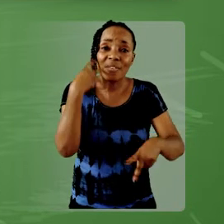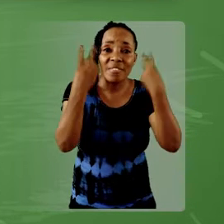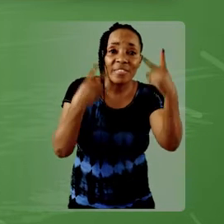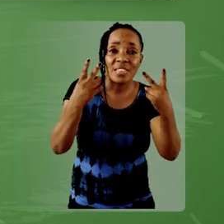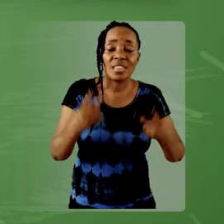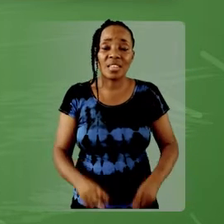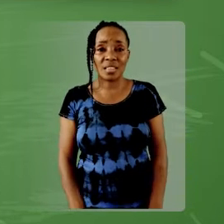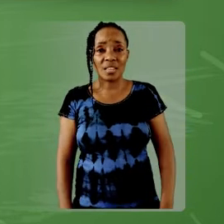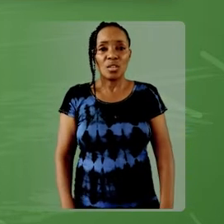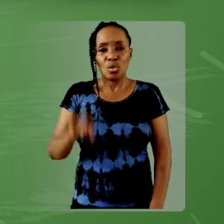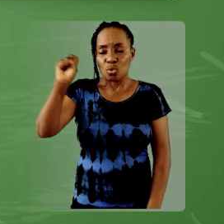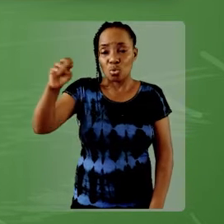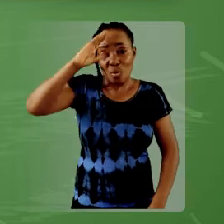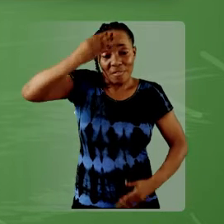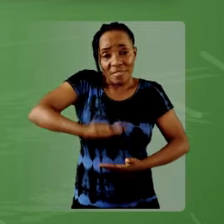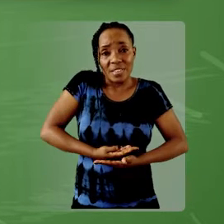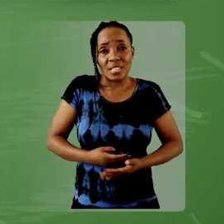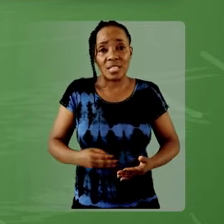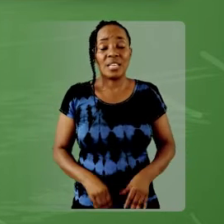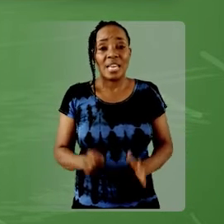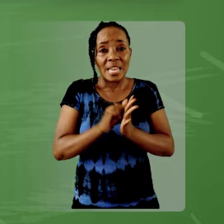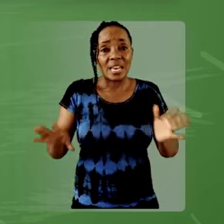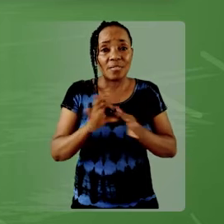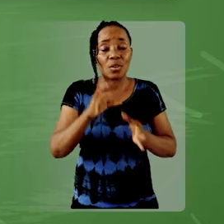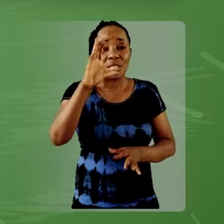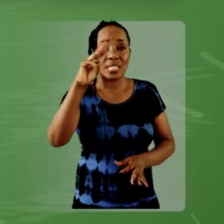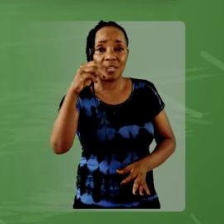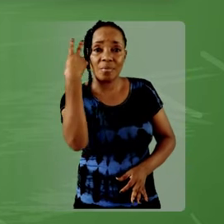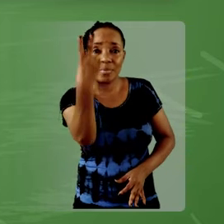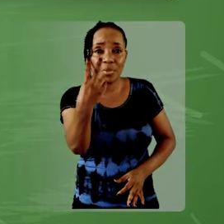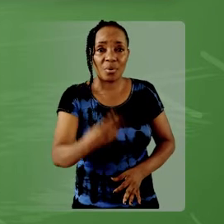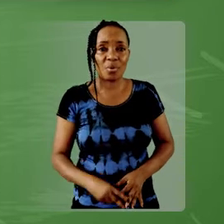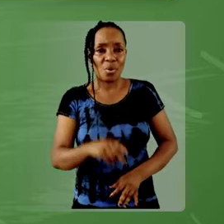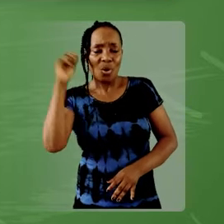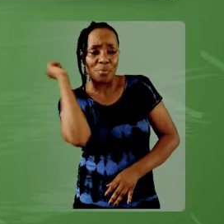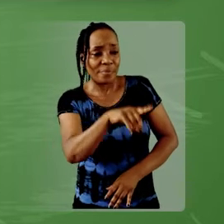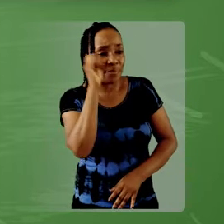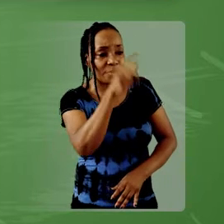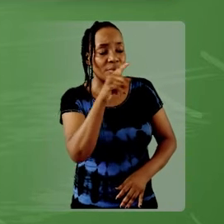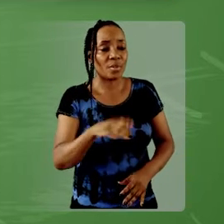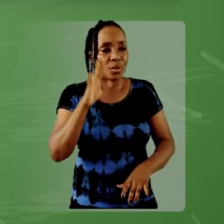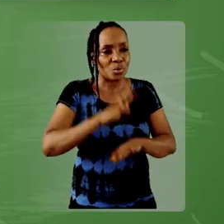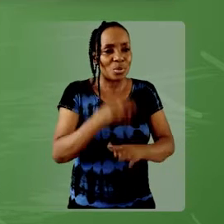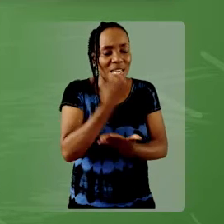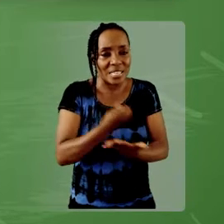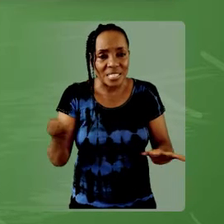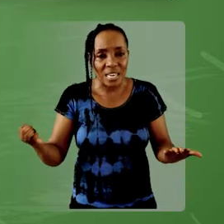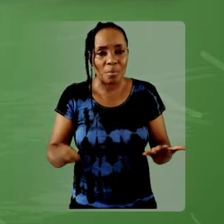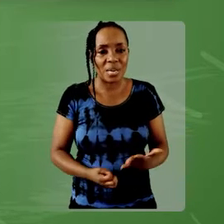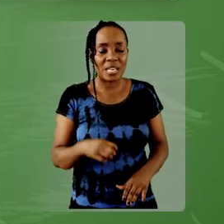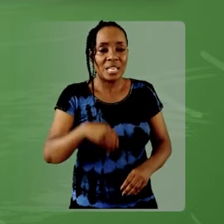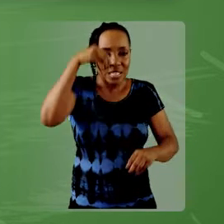la famille, son fils, élève en classe de CM2, l'interroge sur les éléments